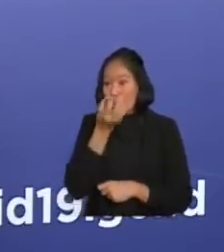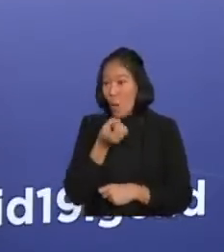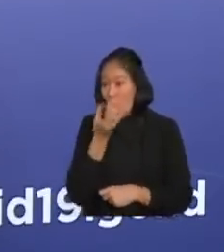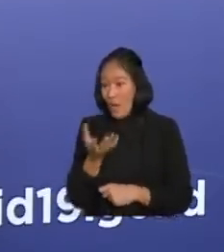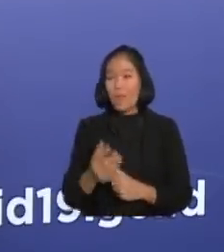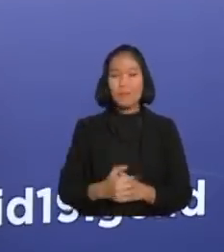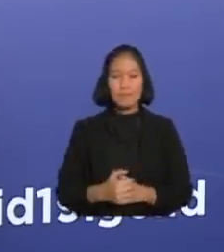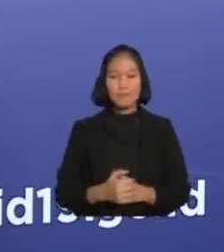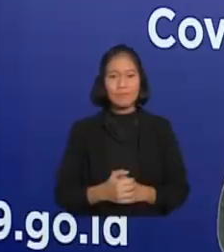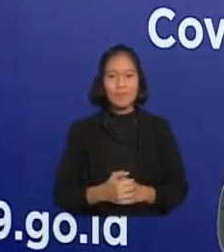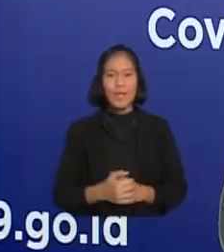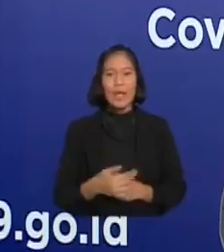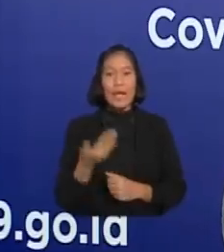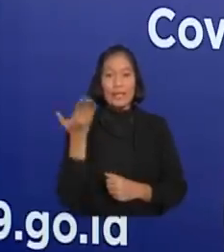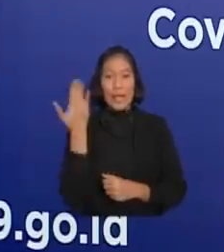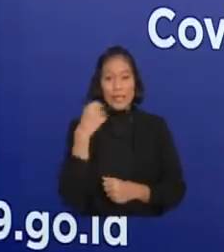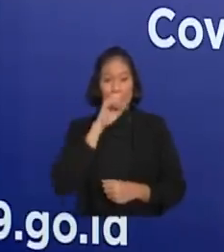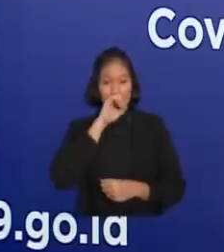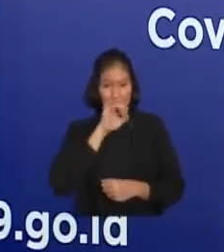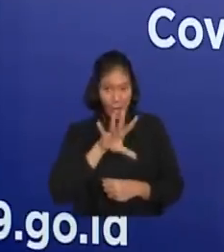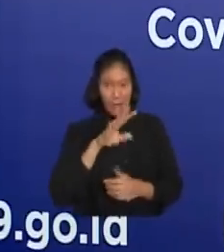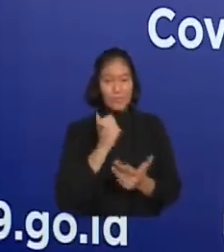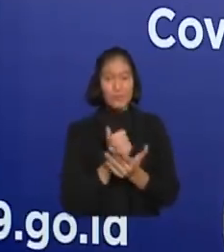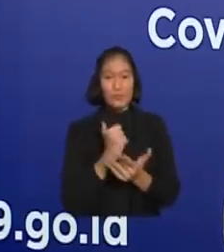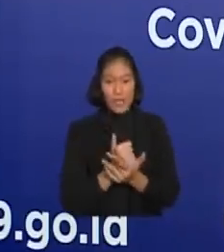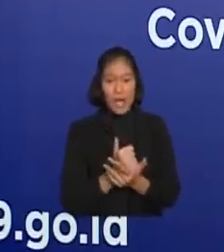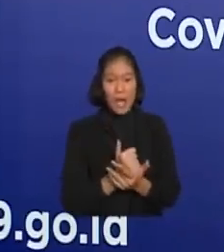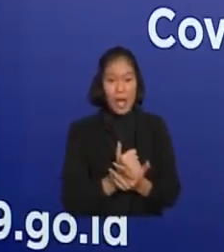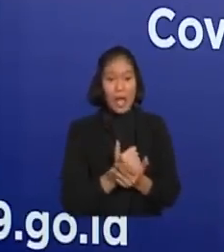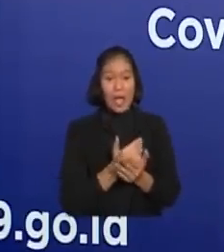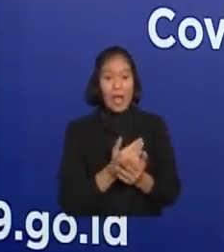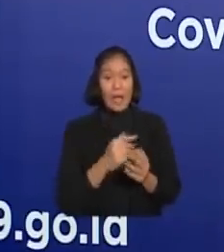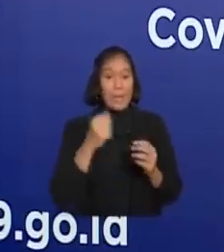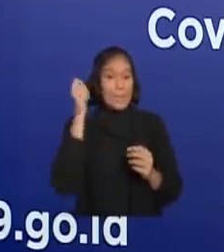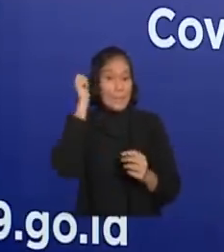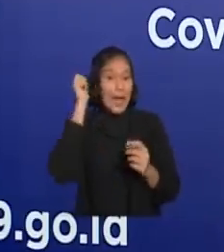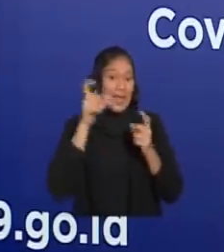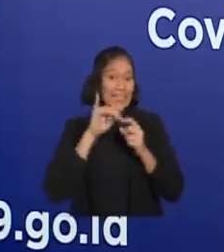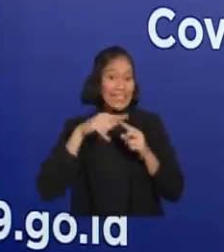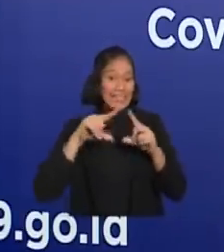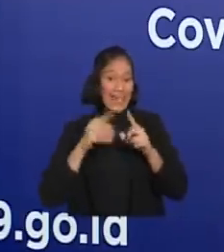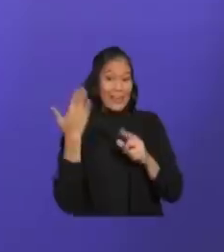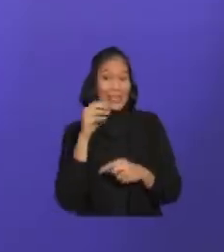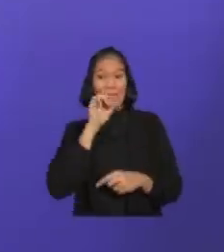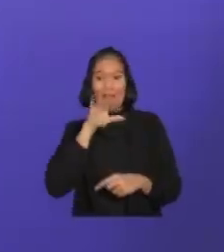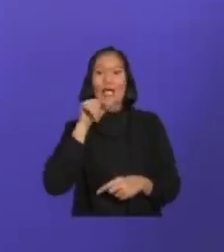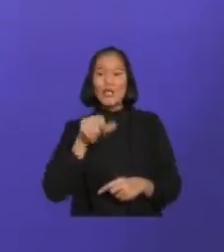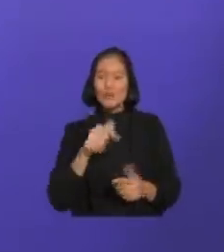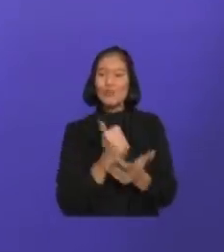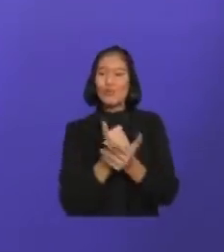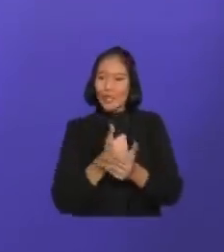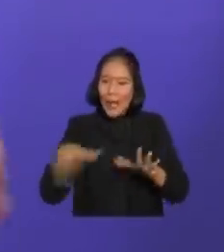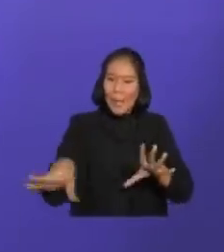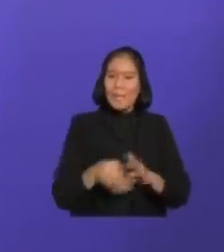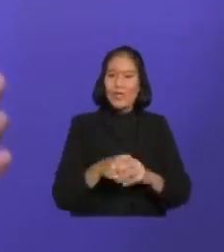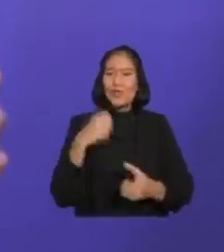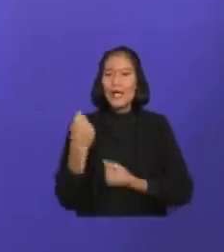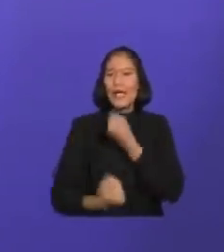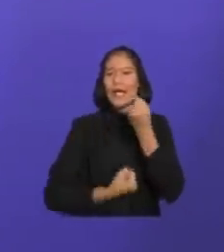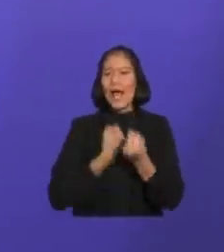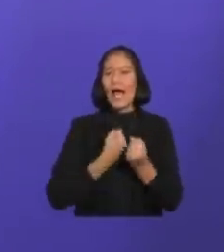sebelum satu ini tadi saya bilang sebenarnya apa yang dilakukan Mbak adalah itulah gerakan kurva melandai